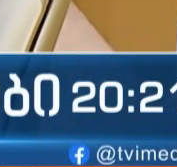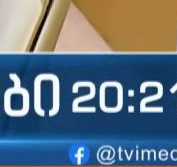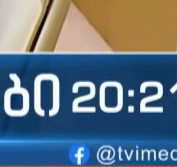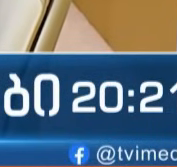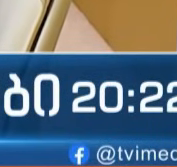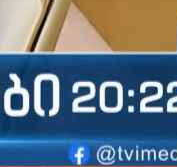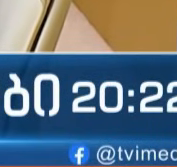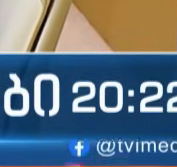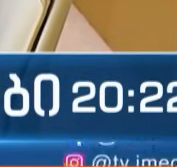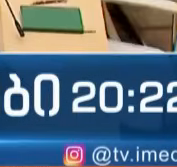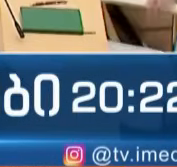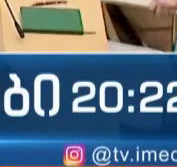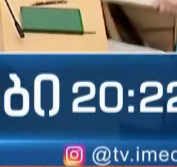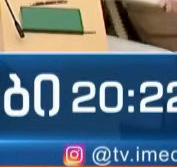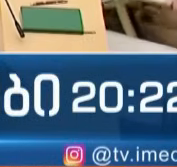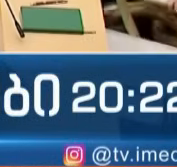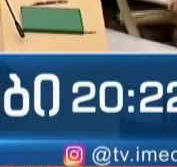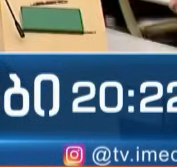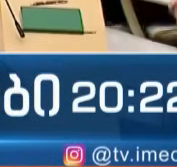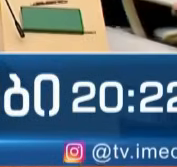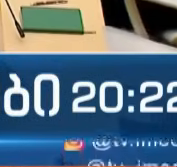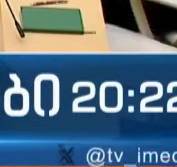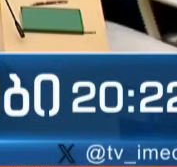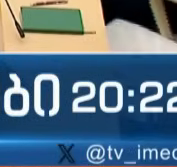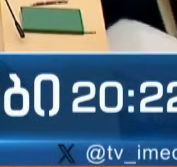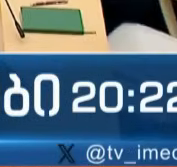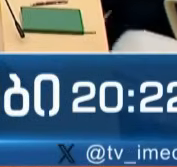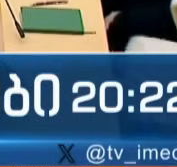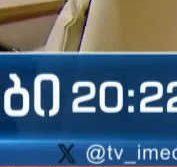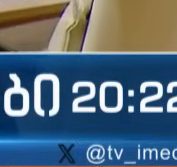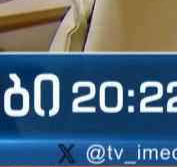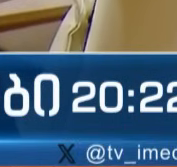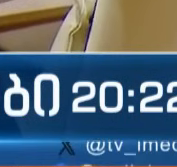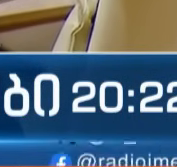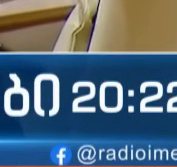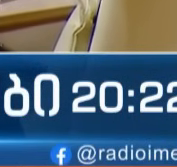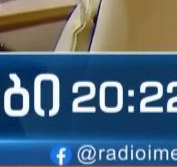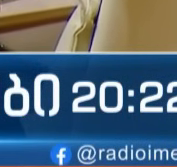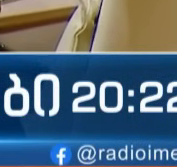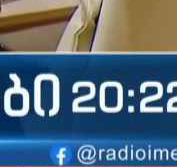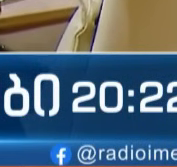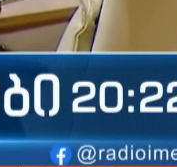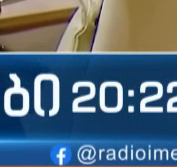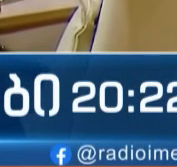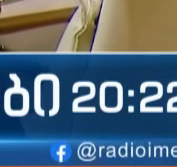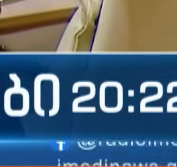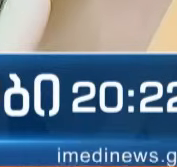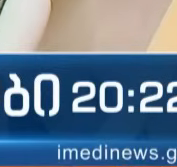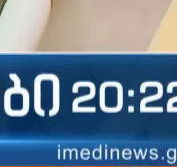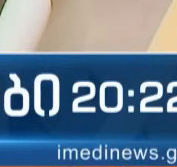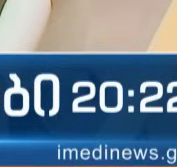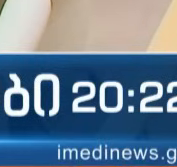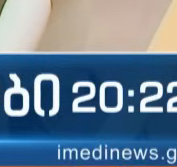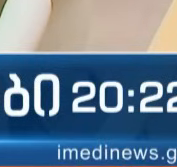კანონმდებელთან ნაწილისთვის აქტუალური იყო უმუშევრობასთან, სიღარიბესთან, დეზინფორმაციასთან დაკავშირებული საკითხები. პრემიერ-მინისტრის კანდიდატის